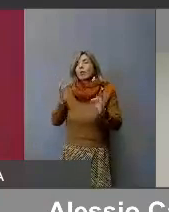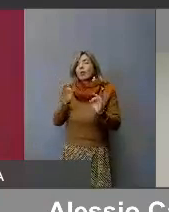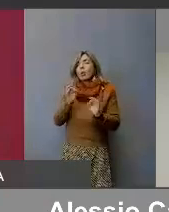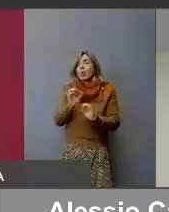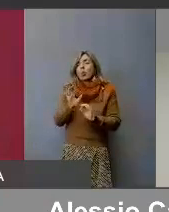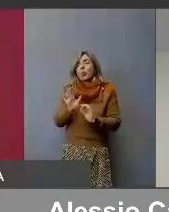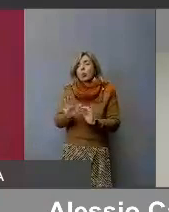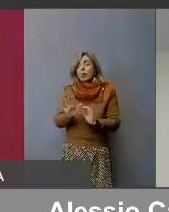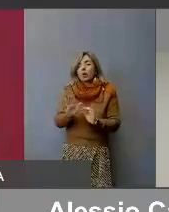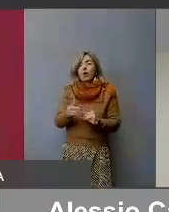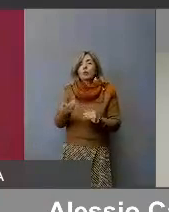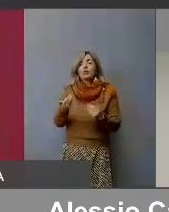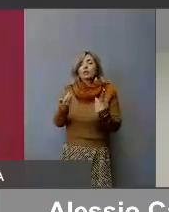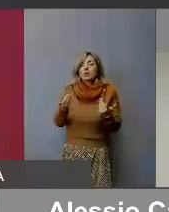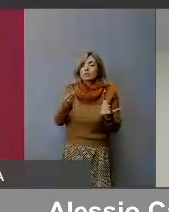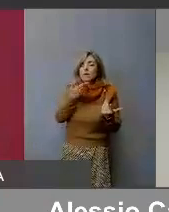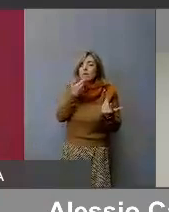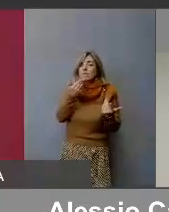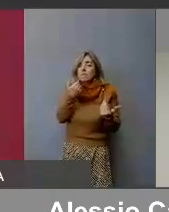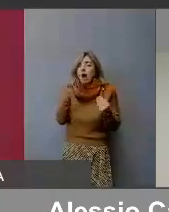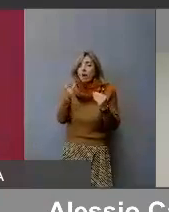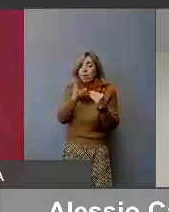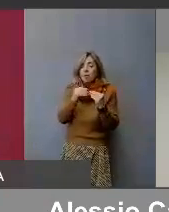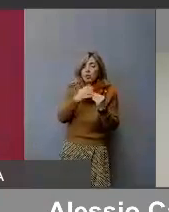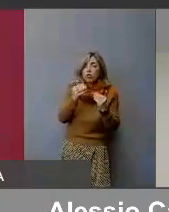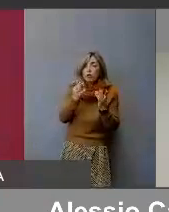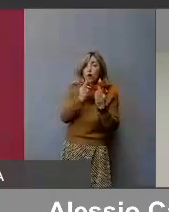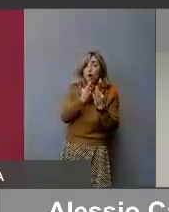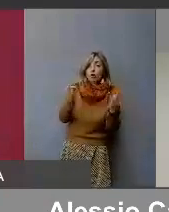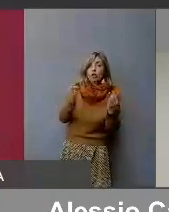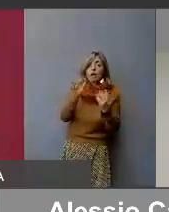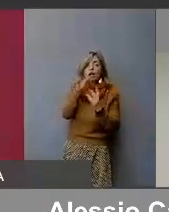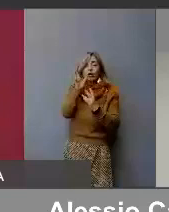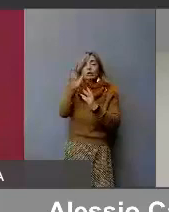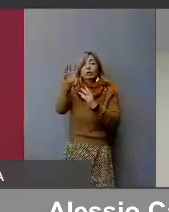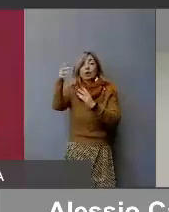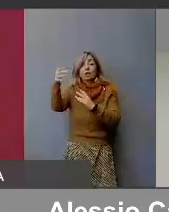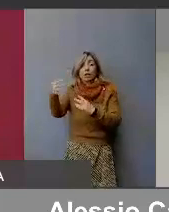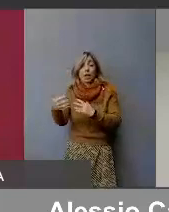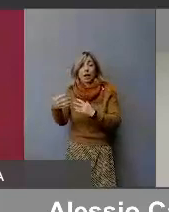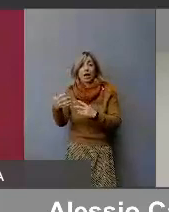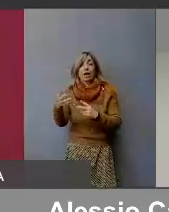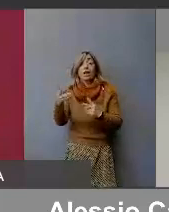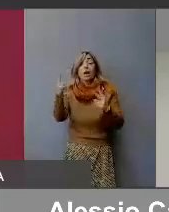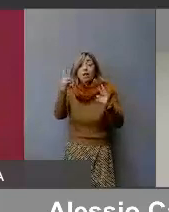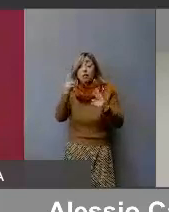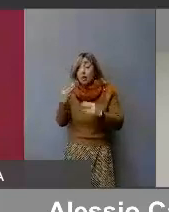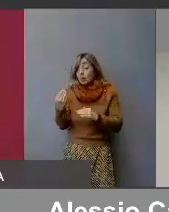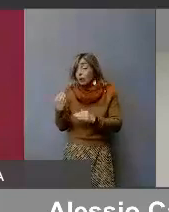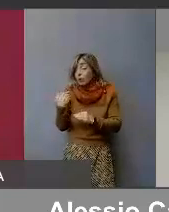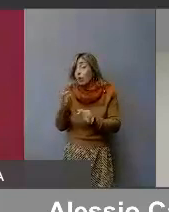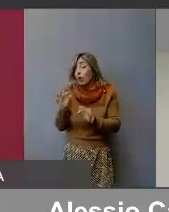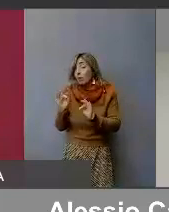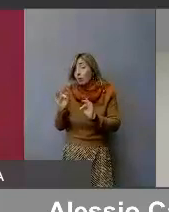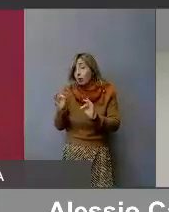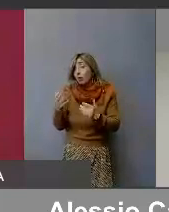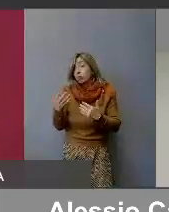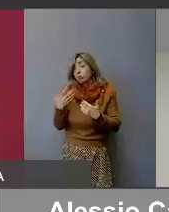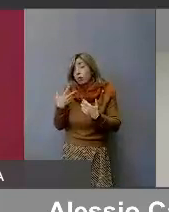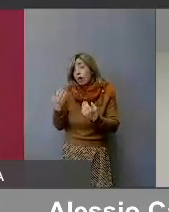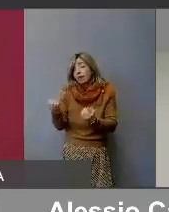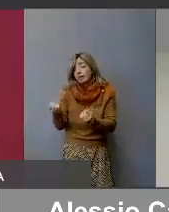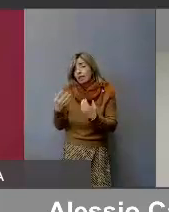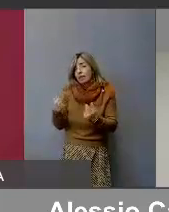ordinaria di quello che insomma la nostra città tramite una tragedia epocale ha insegnato quindi io vorrei chiedere se ad oggi